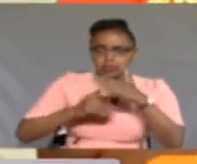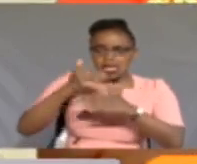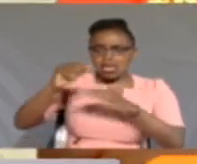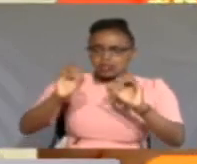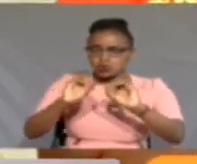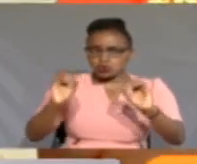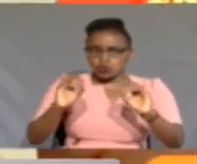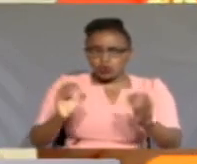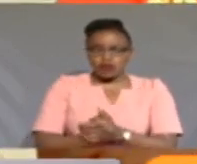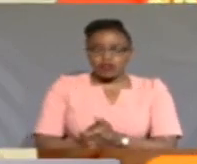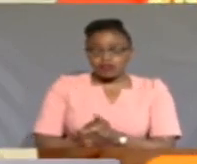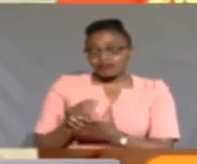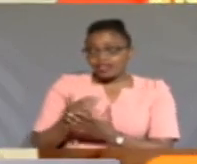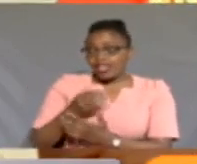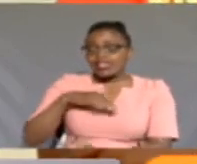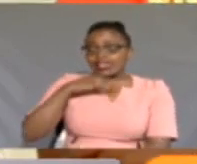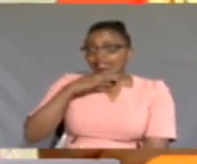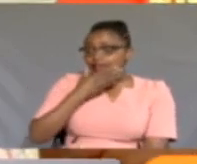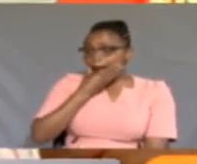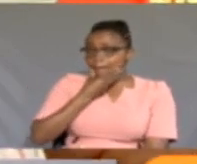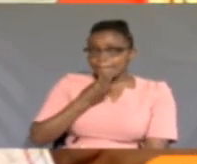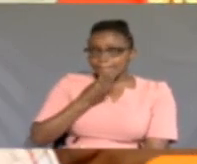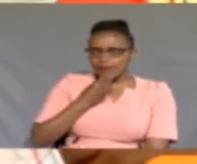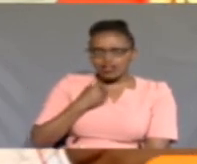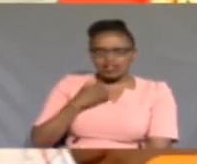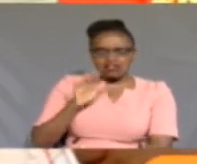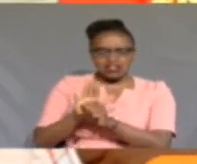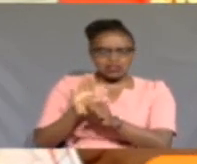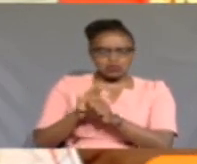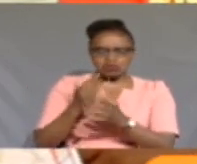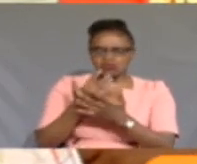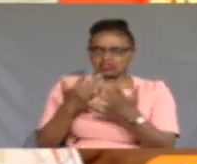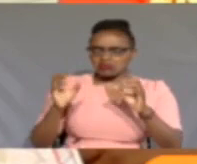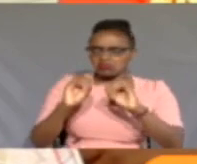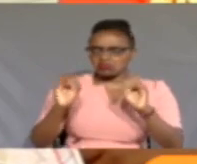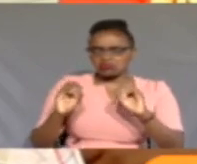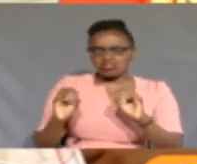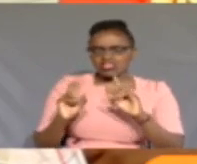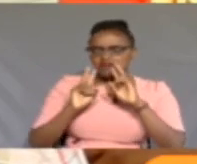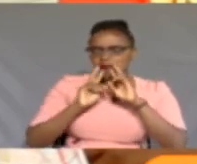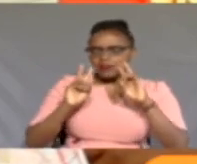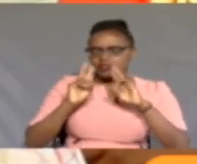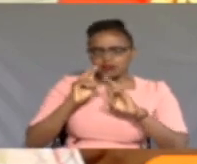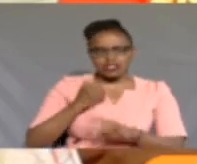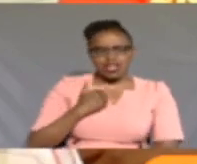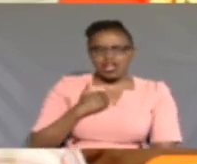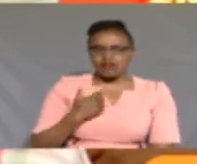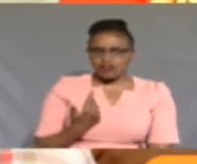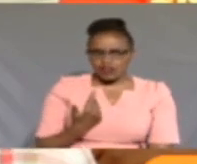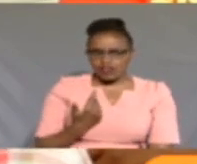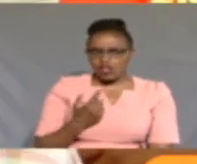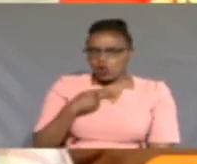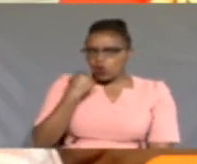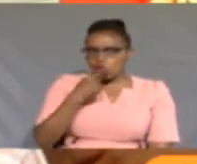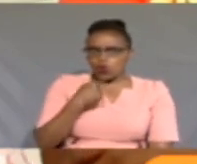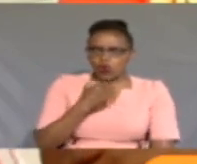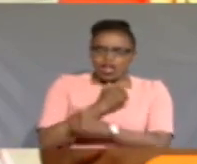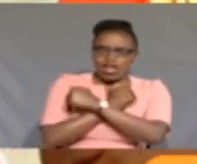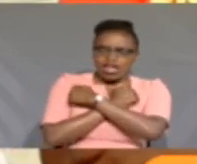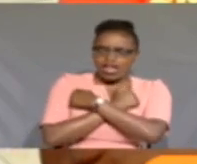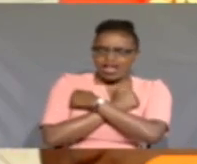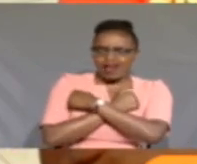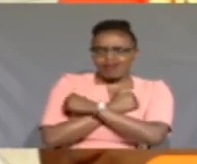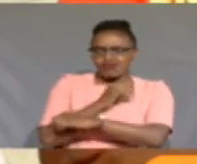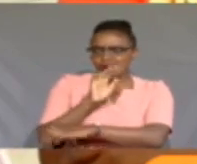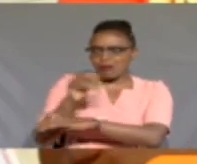tried. Marehemu alikuwa mtu hana maneno mingi na mtu ambao anapenda watu